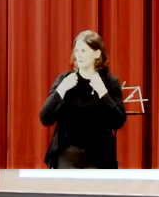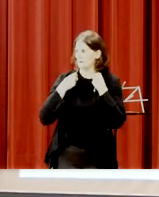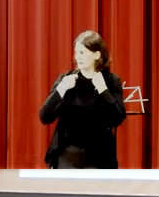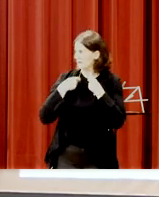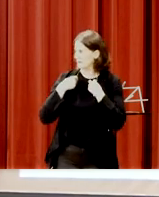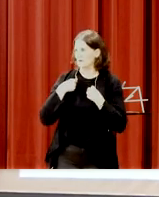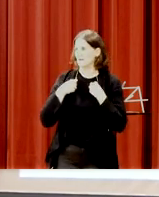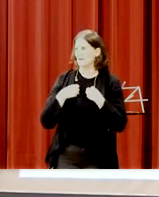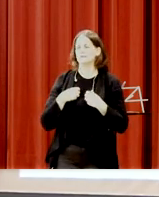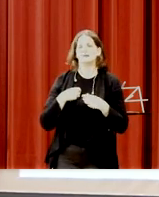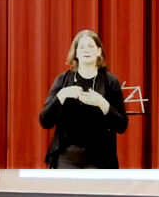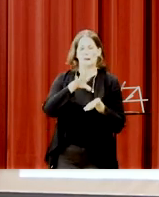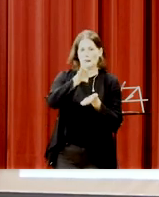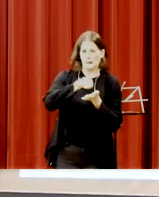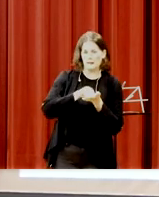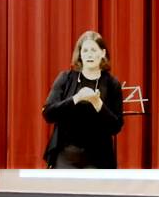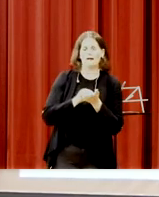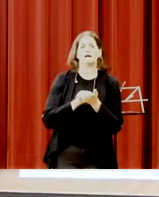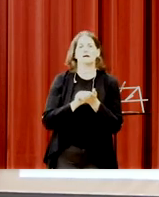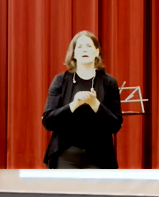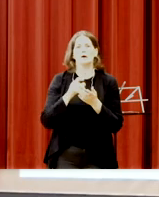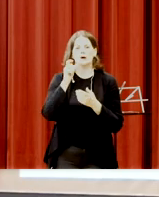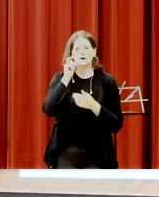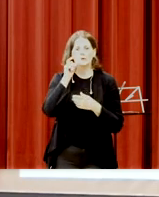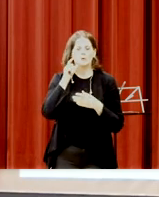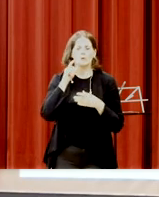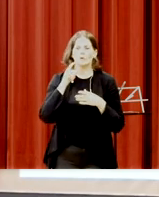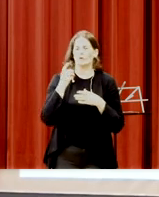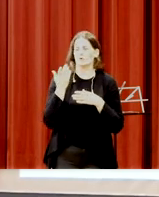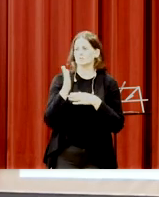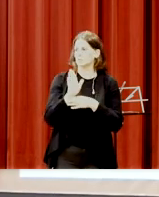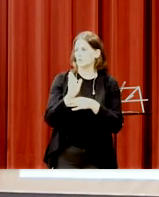seves filles: enguany és l'any de la mami.